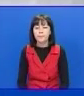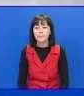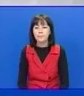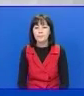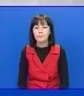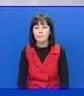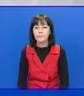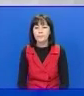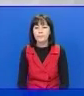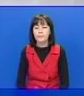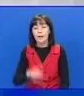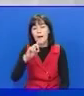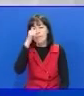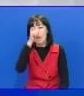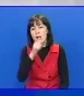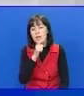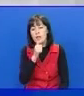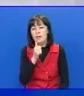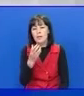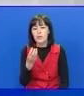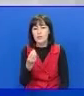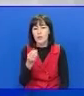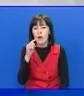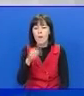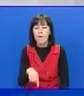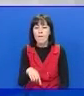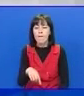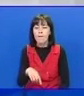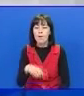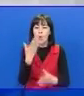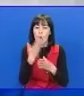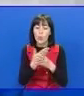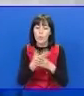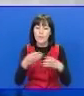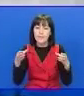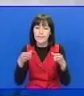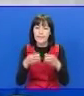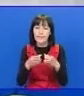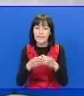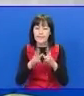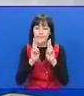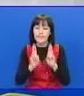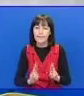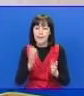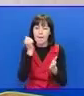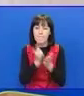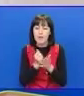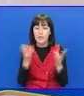Бір ай мерзім ішінде. Бұл қамқоршылық кеңестердің ережесі бекітілу